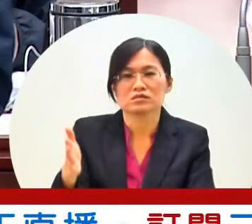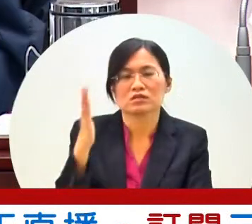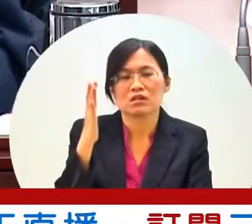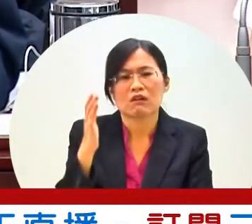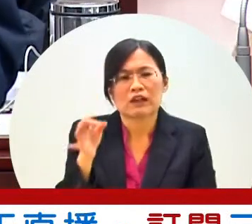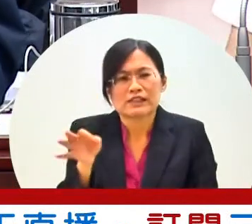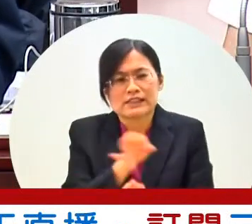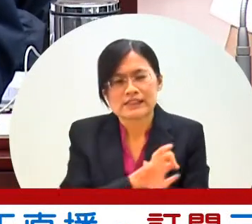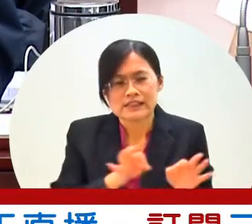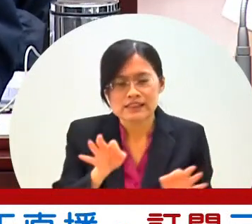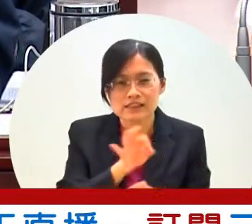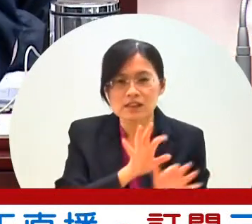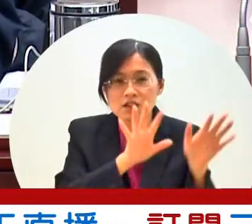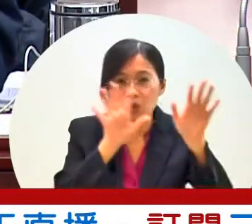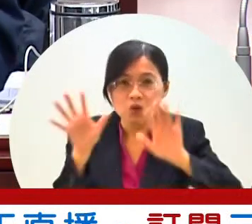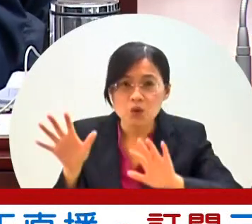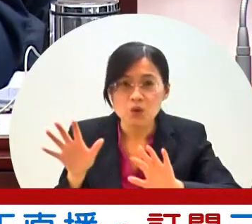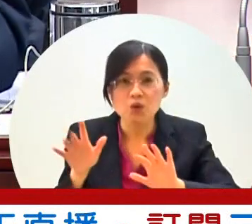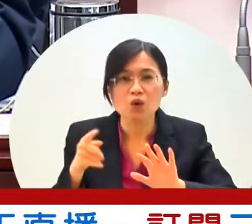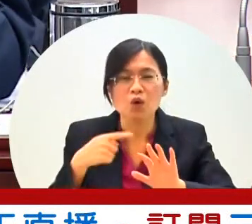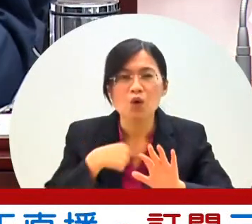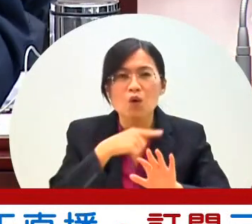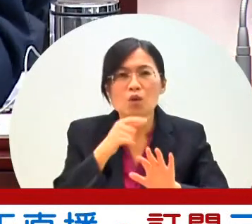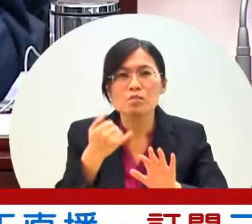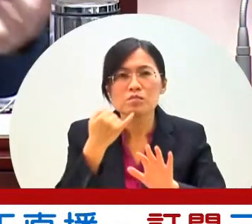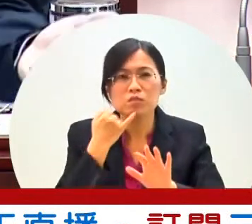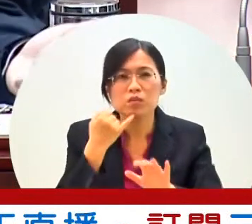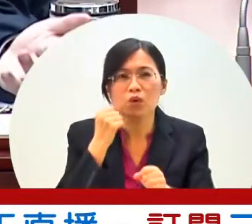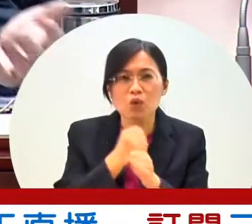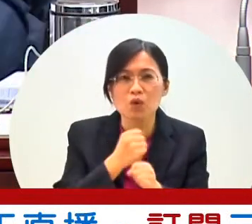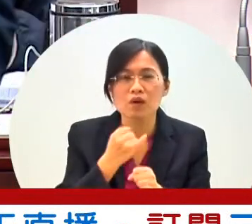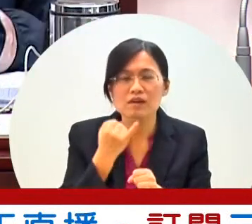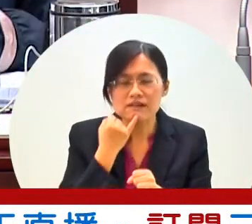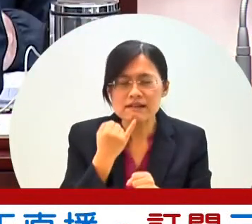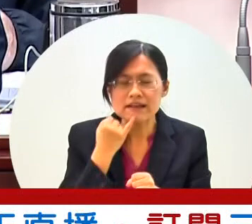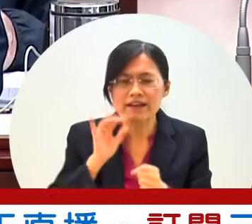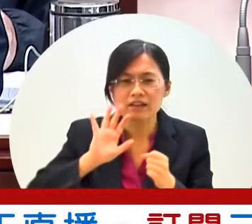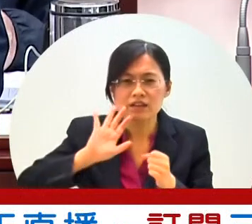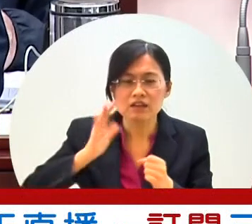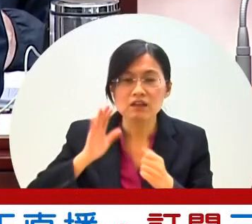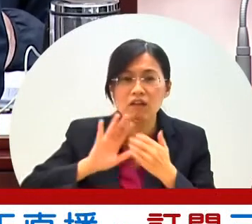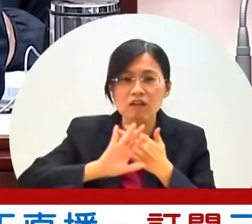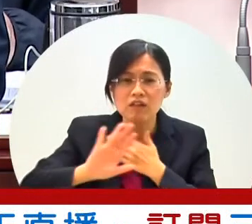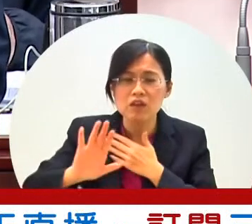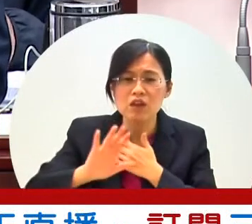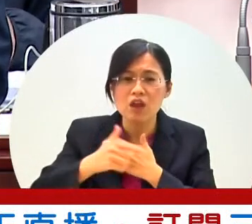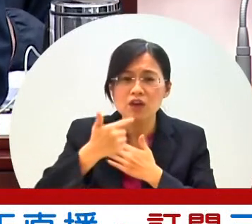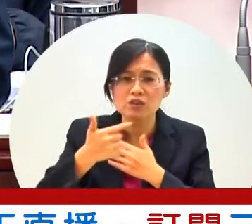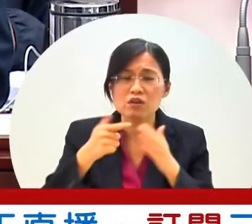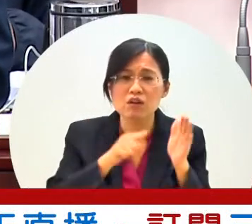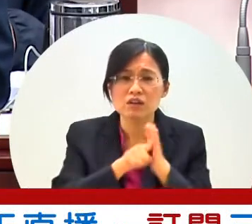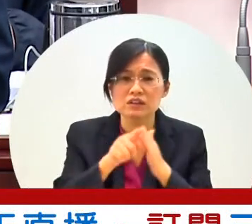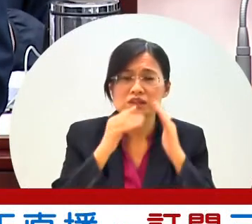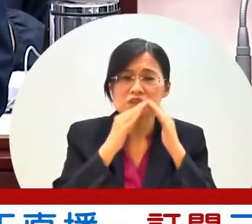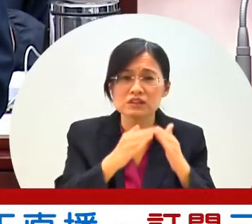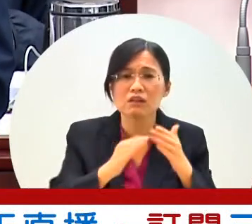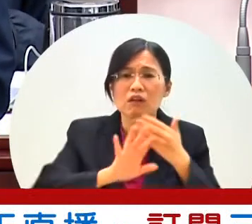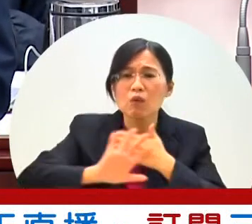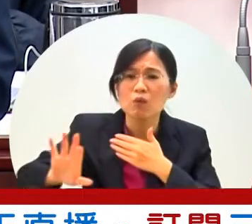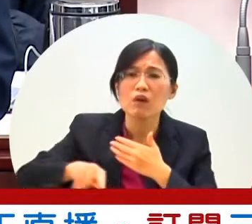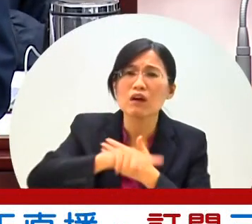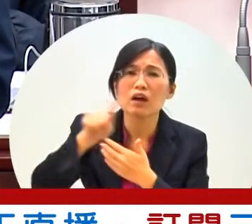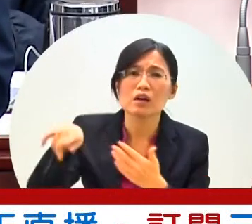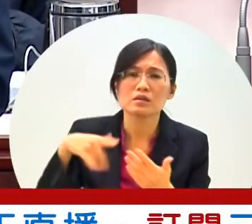看我们还可以这样做，但其他6都以外的部分其实是还有很多努力的空